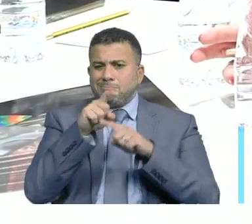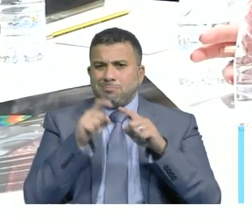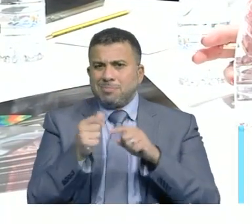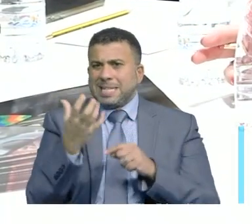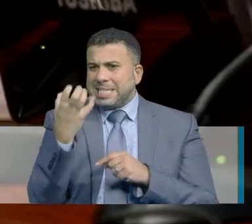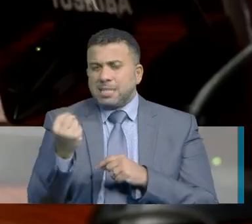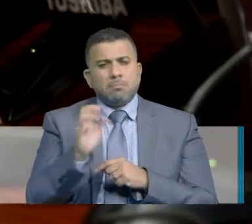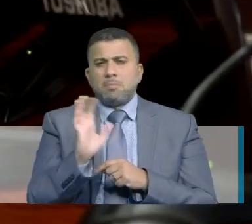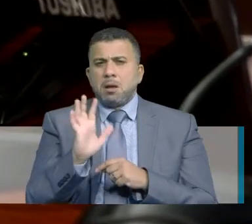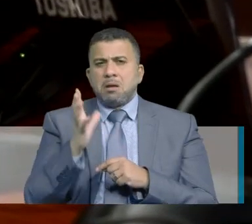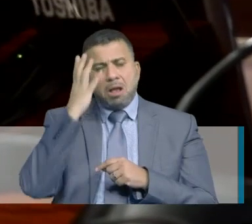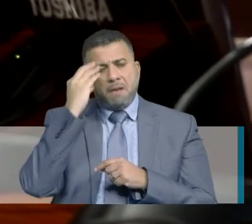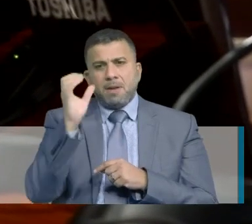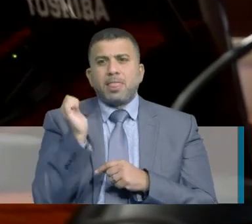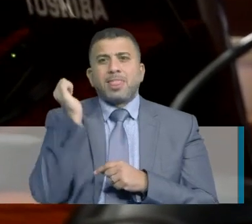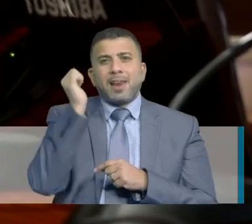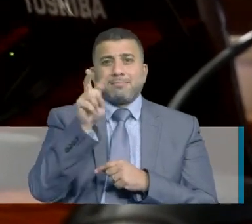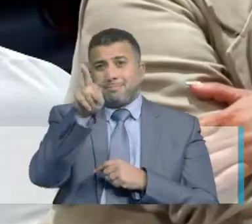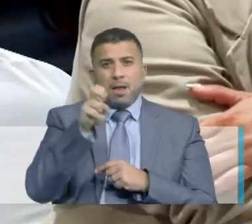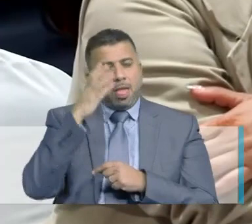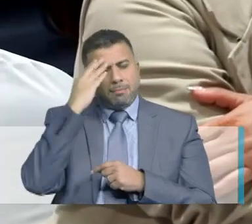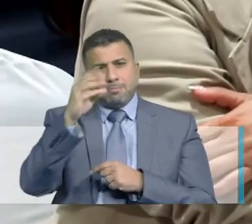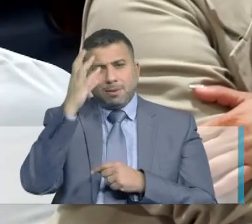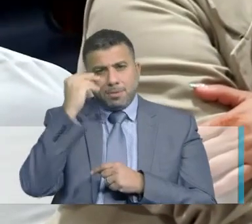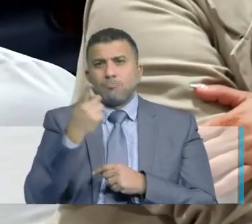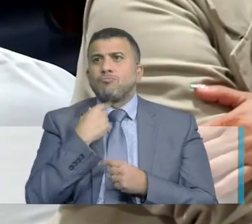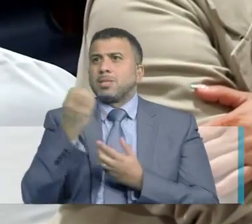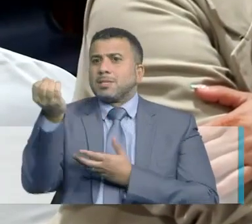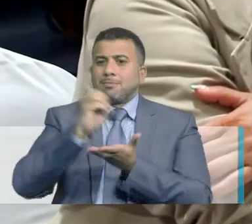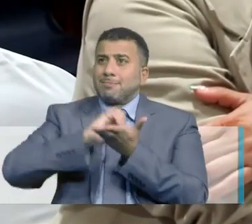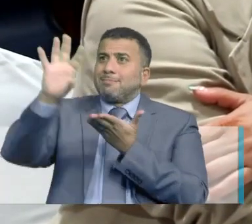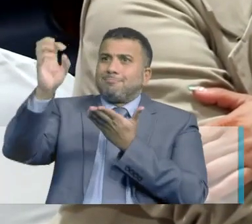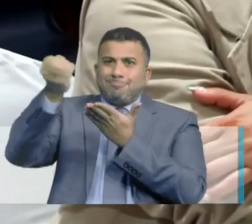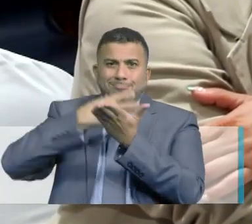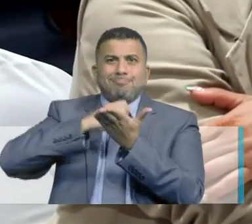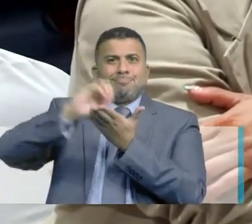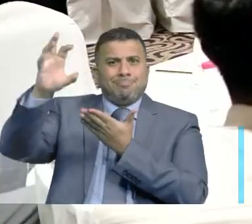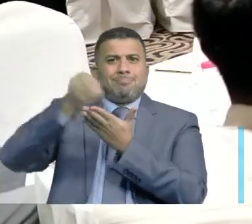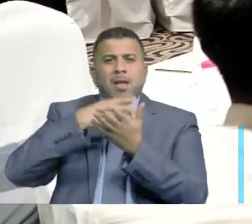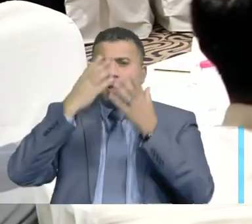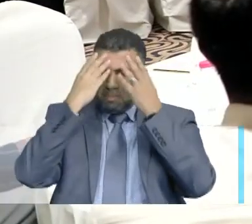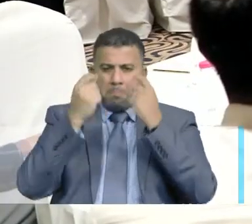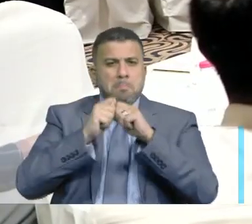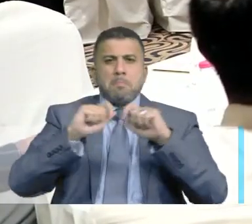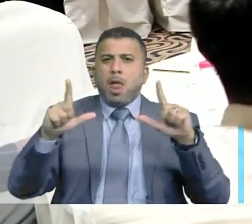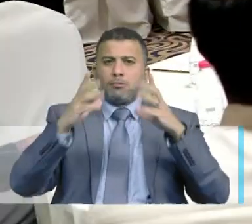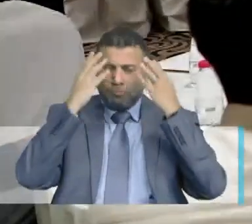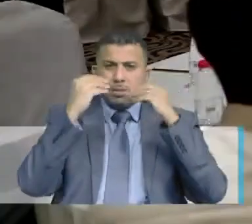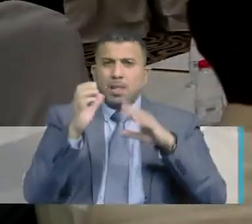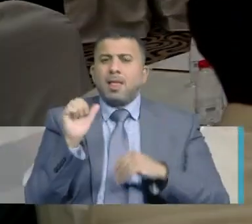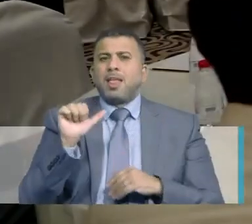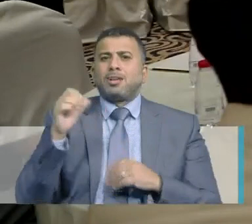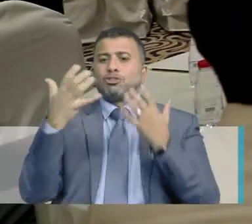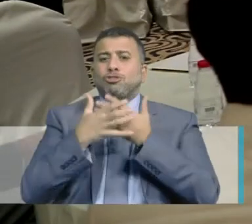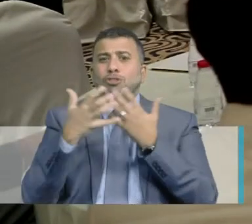العملات واعفاء ضريبي كامل على الاستيراد والتصدير واعفاء من ضرائب الدخل على